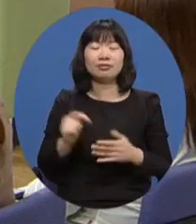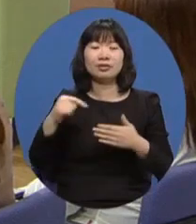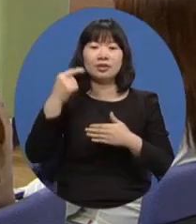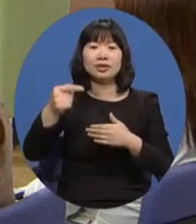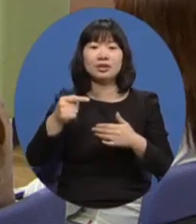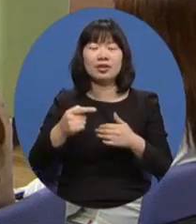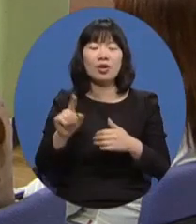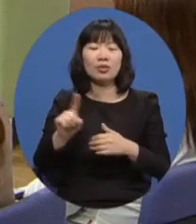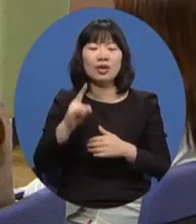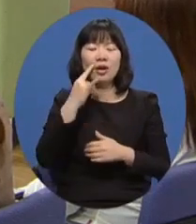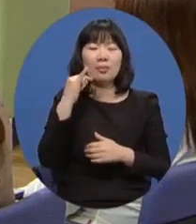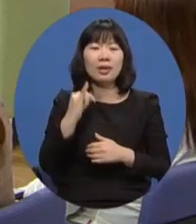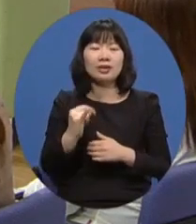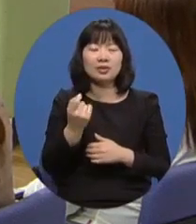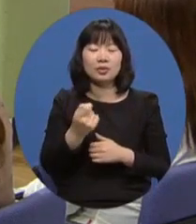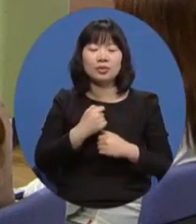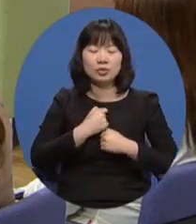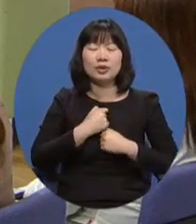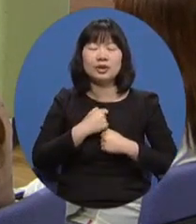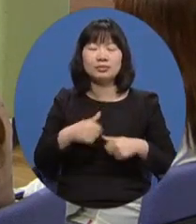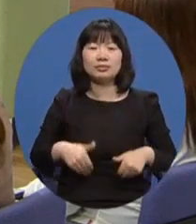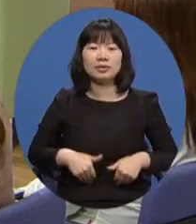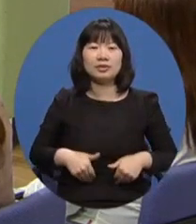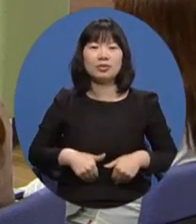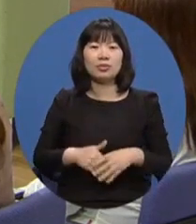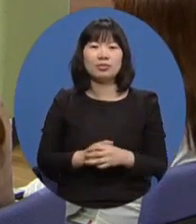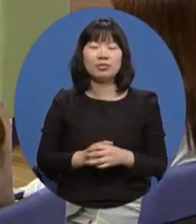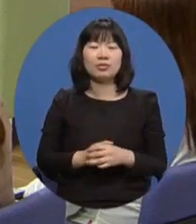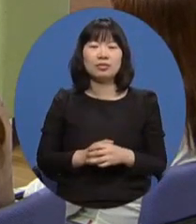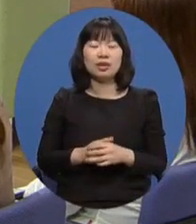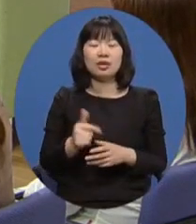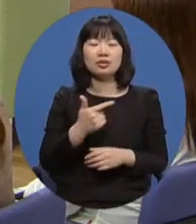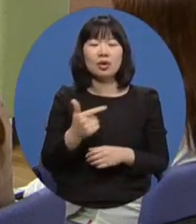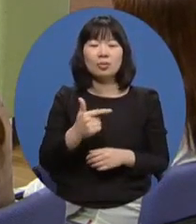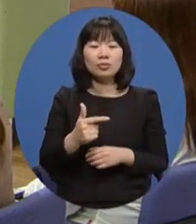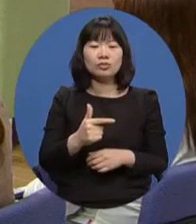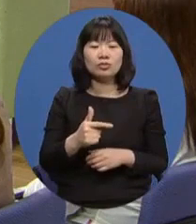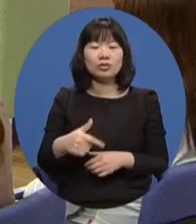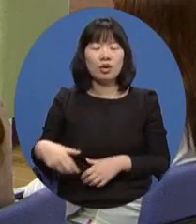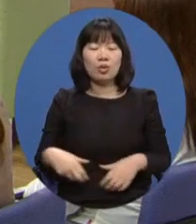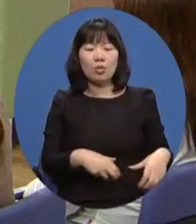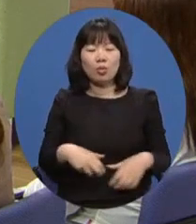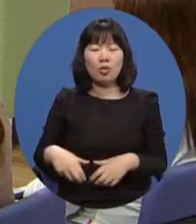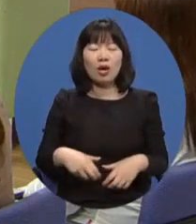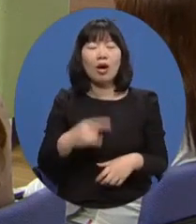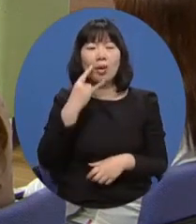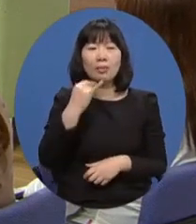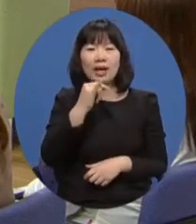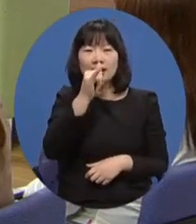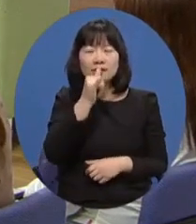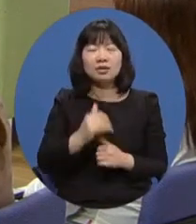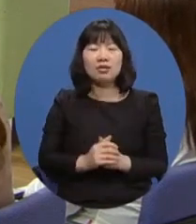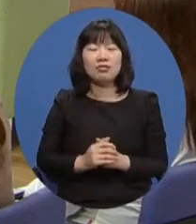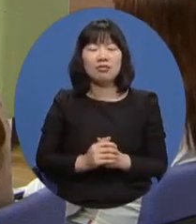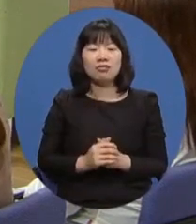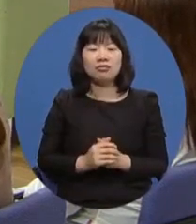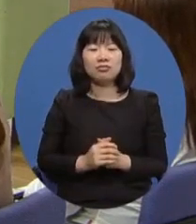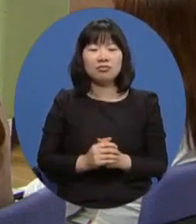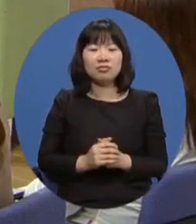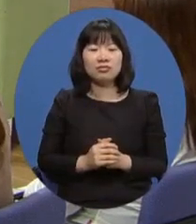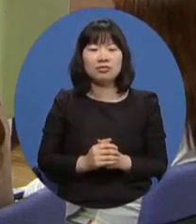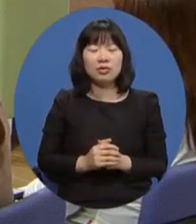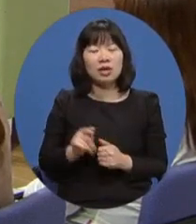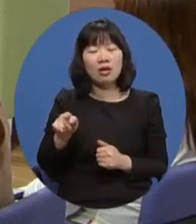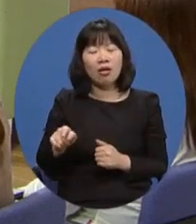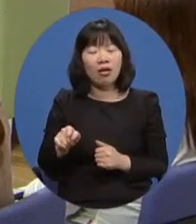다음에 이제 어떤 엄마는 좀 조심을 하셔야 되냐면요. 너무 우유부단한 엄마들도 있어요. 네. 그러니까 이러려면 탁